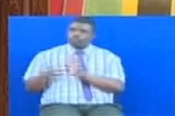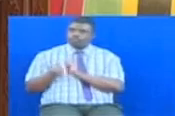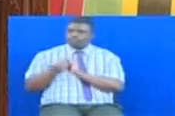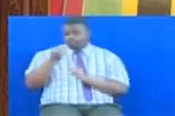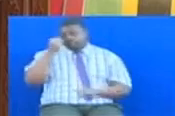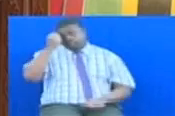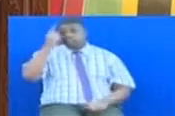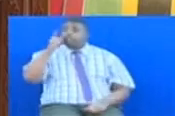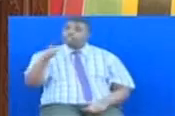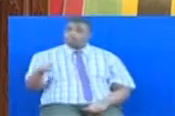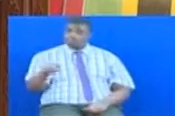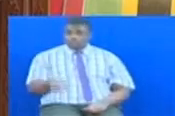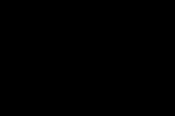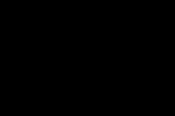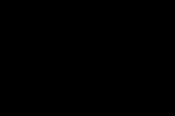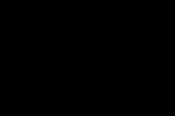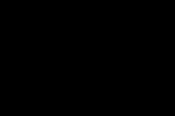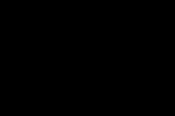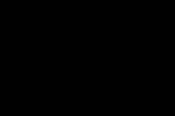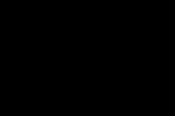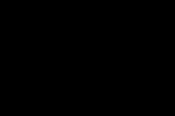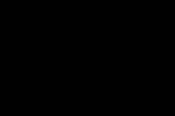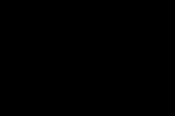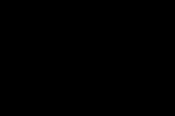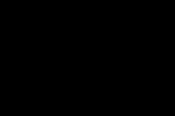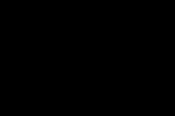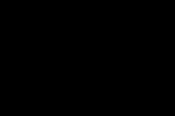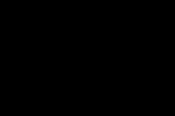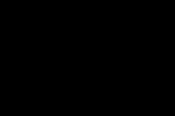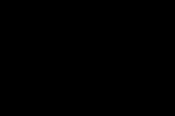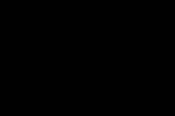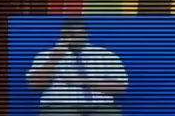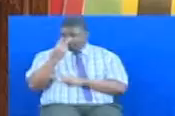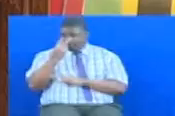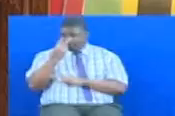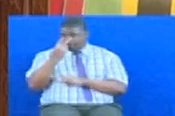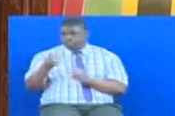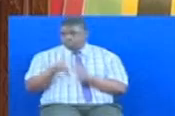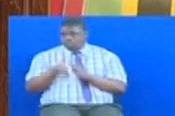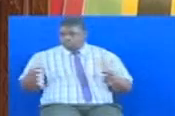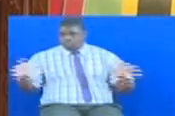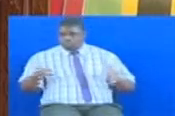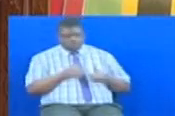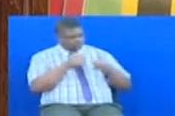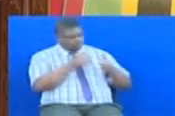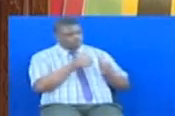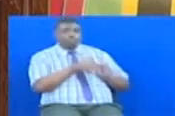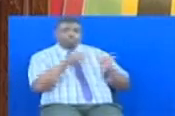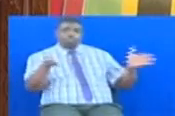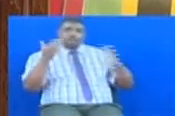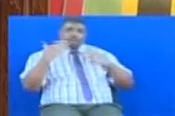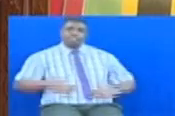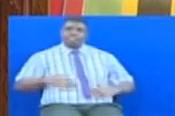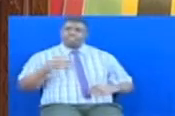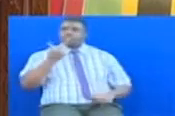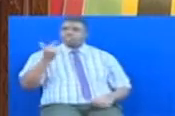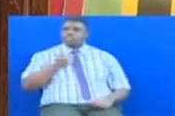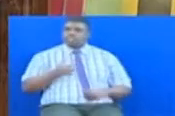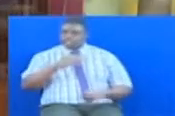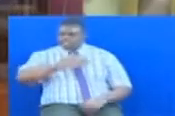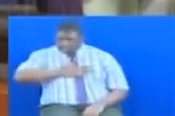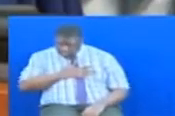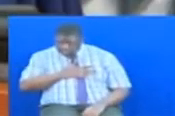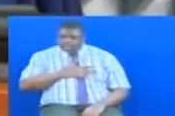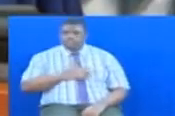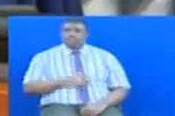na ndicho ambacho nimeonyeshwa Wizara ya Afya inafanya. Ni vision kubwa na ina matumaini makubwa kwa afya ya Tanzania. Asante sana.